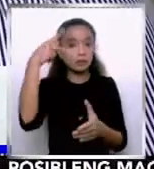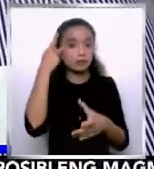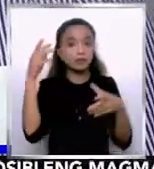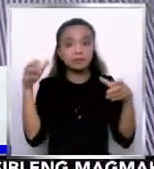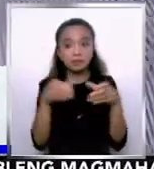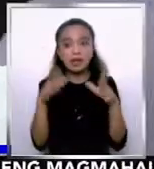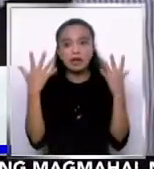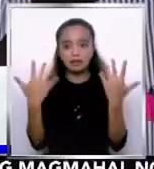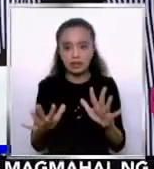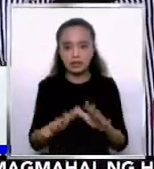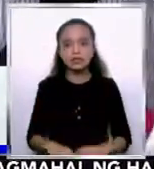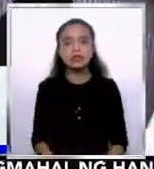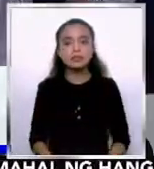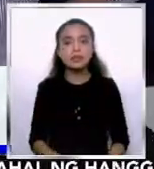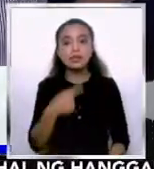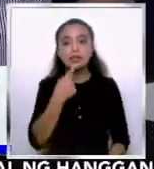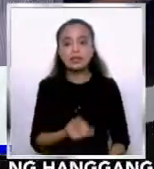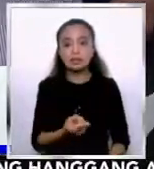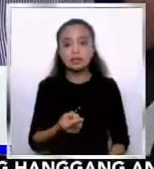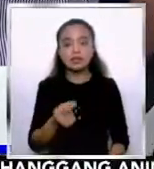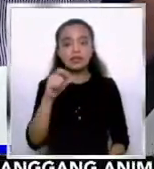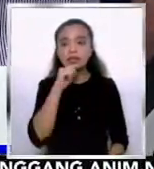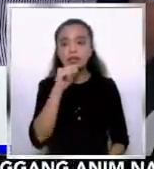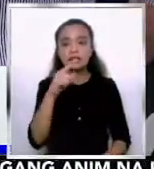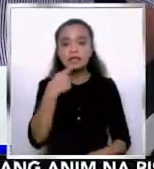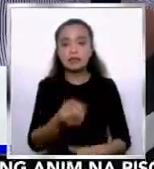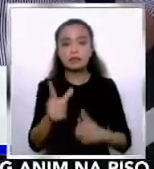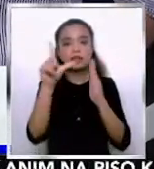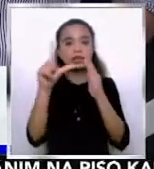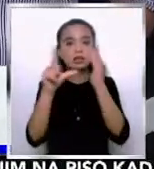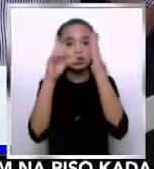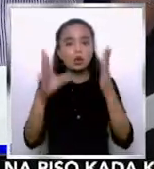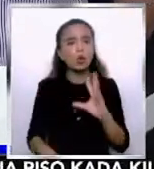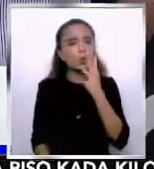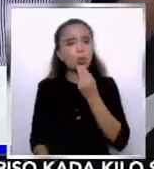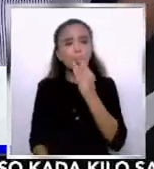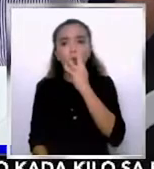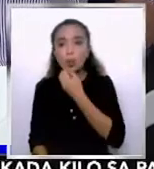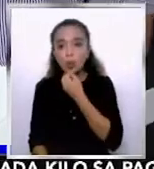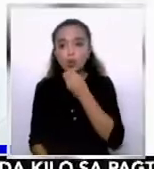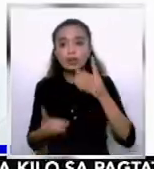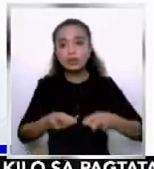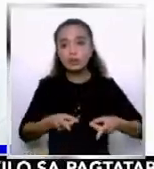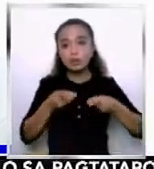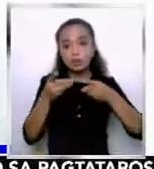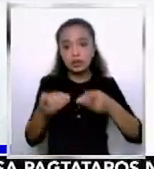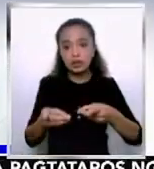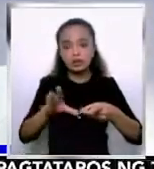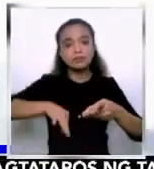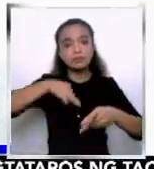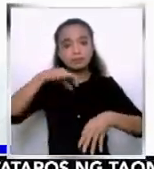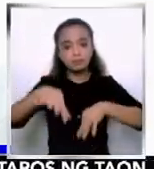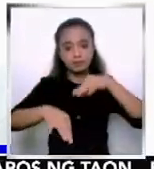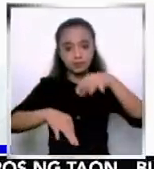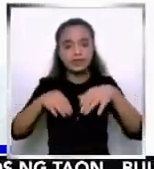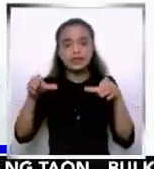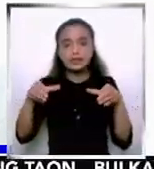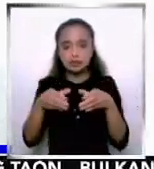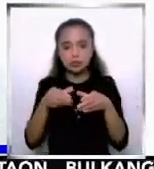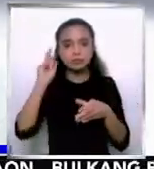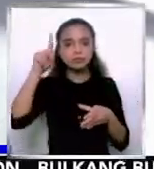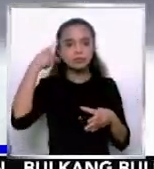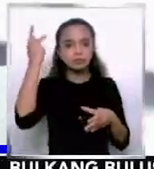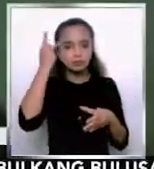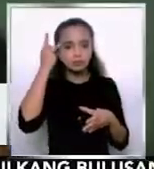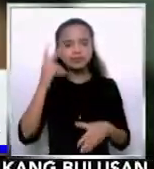masabi ni PFP Legal Officer Attorney Rico Alday kung sino-sino ang mga nag-donate o nag-contribute sa kanilang partido. Maliban